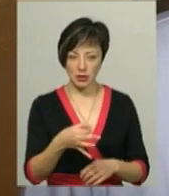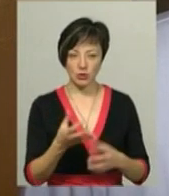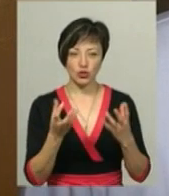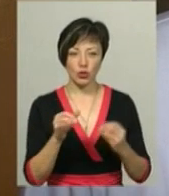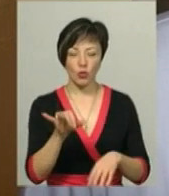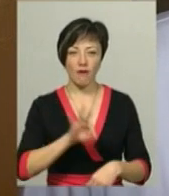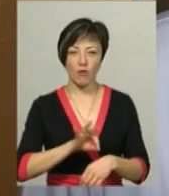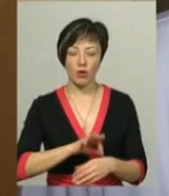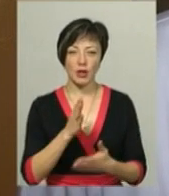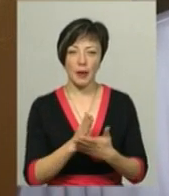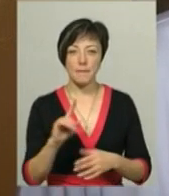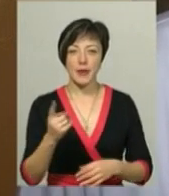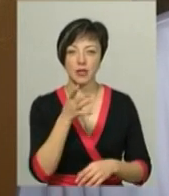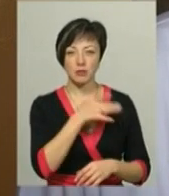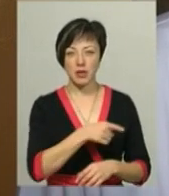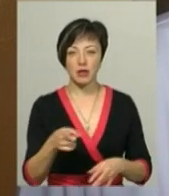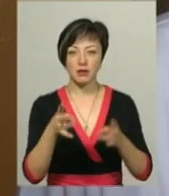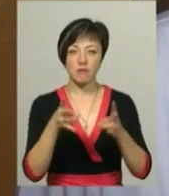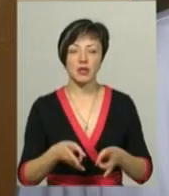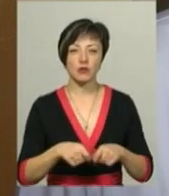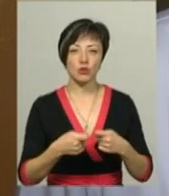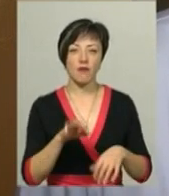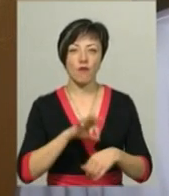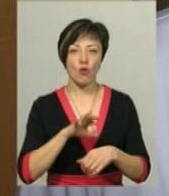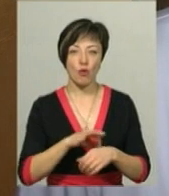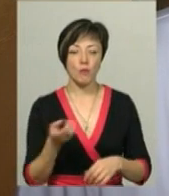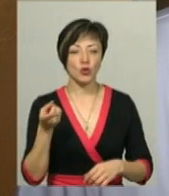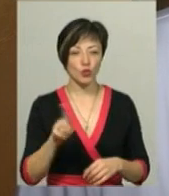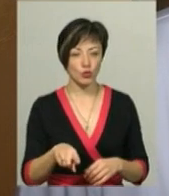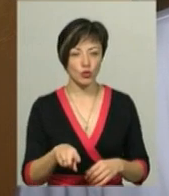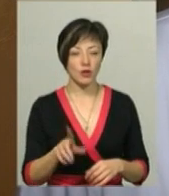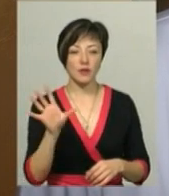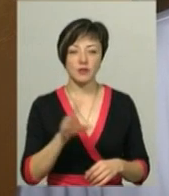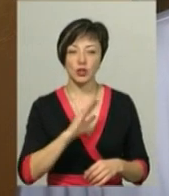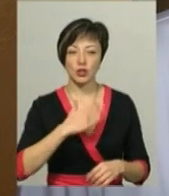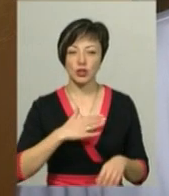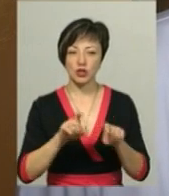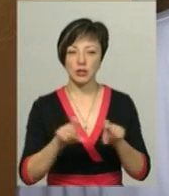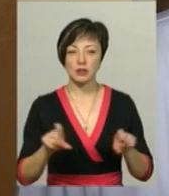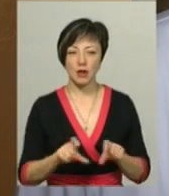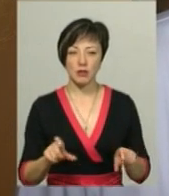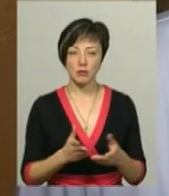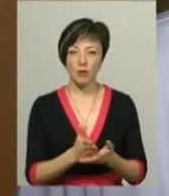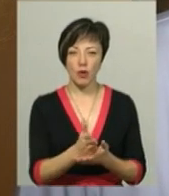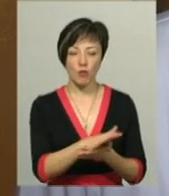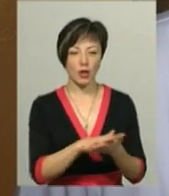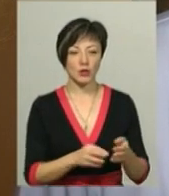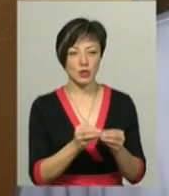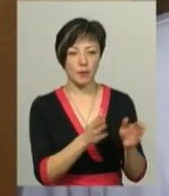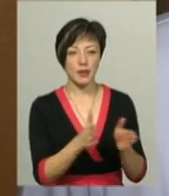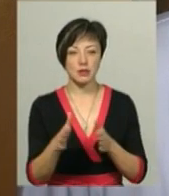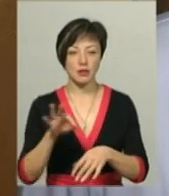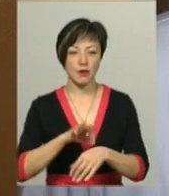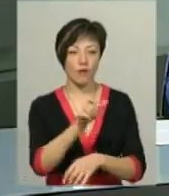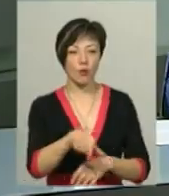хворого спостерігається перший період травматичної хвороби, тому всі наші заходи будуть спрямовані на подальшу стабілізацію хворого.